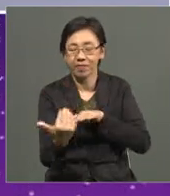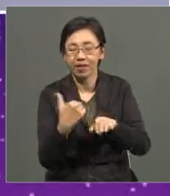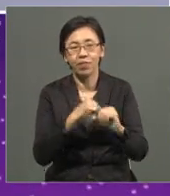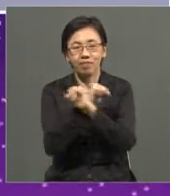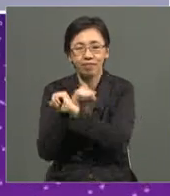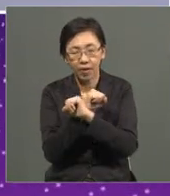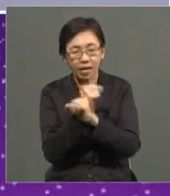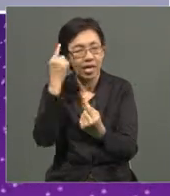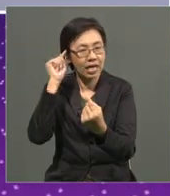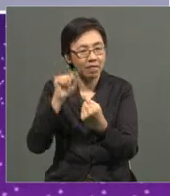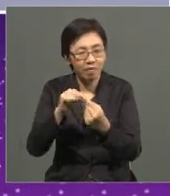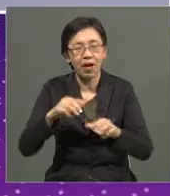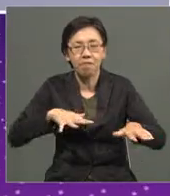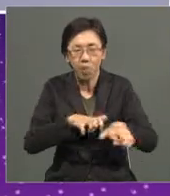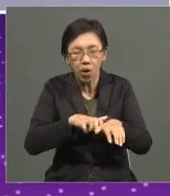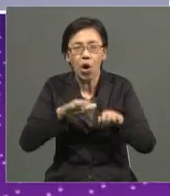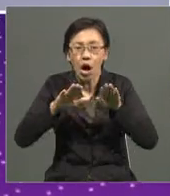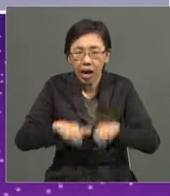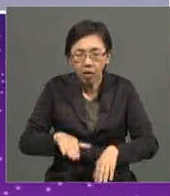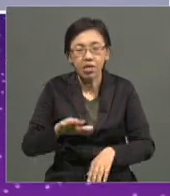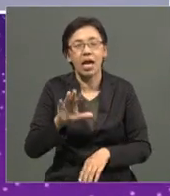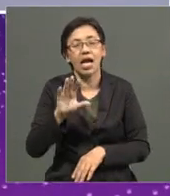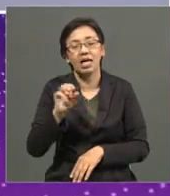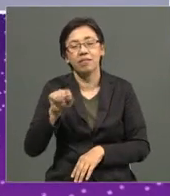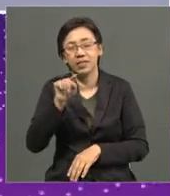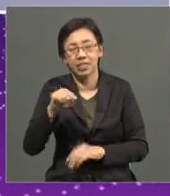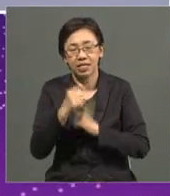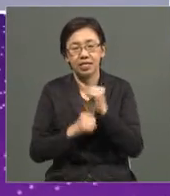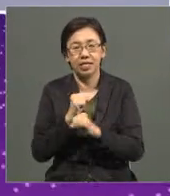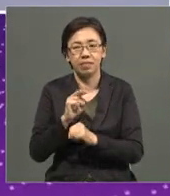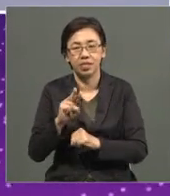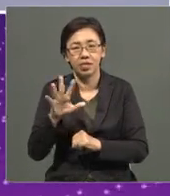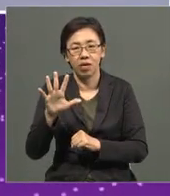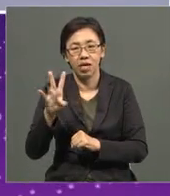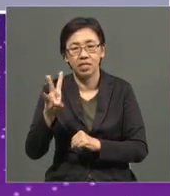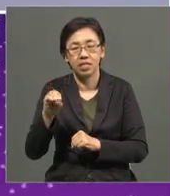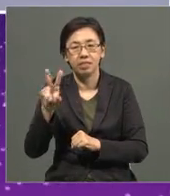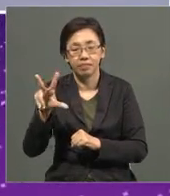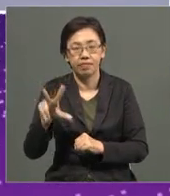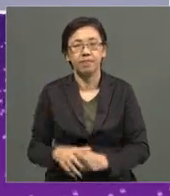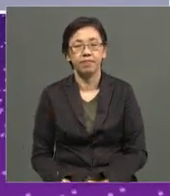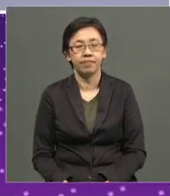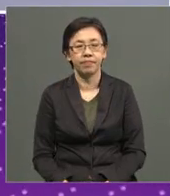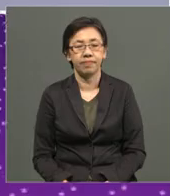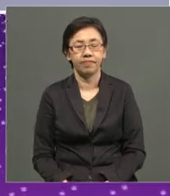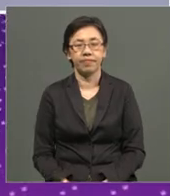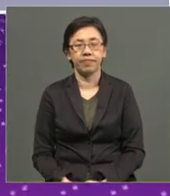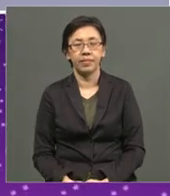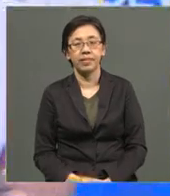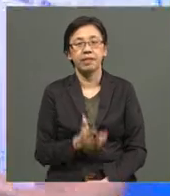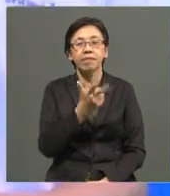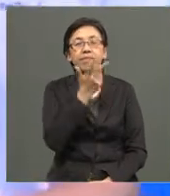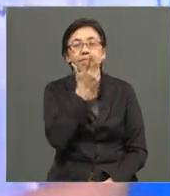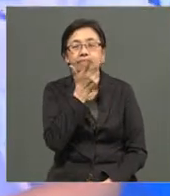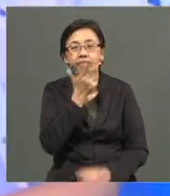นตั้งเป้าลดอุบัติเหตุให้ได้ 50% ภายในปี 2573 ค่ะโดยนายอนุทินชาญวี